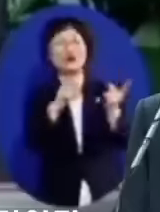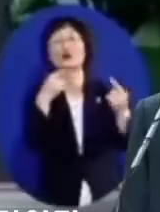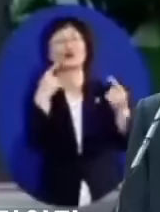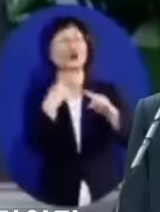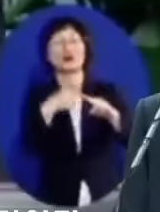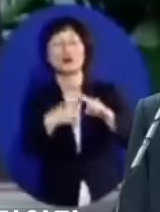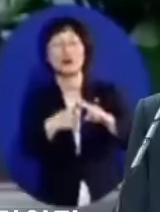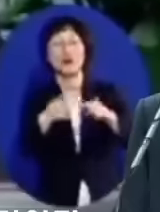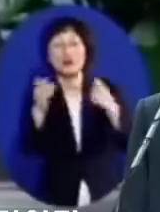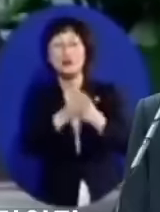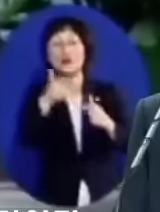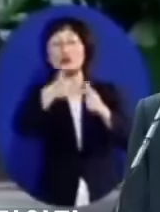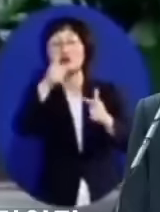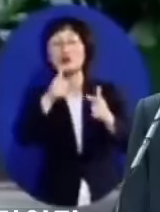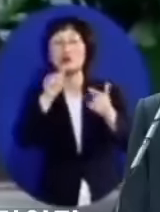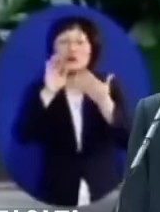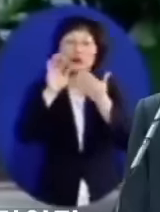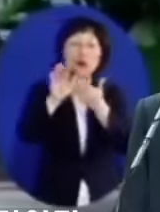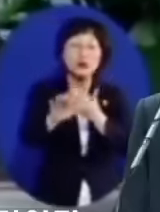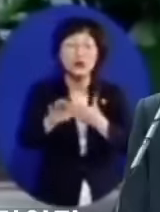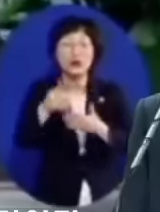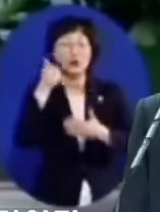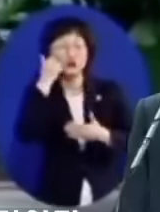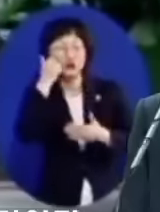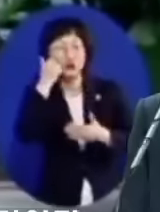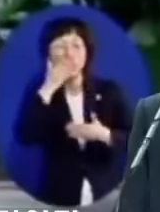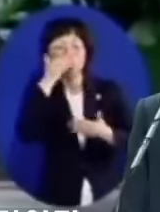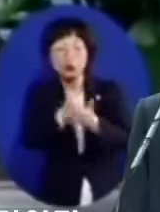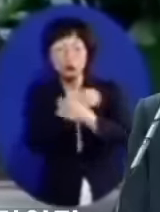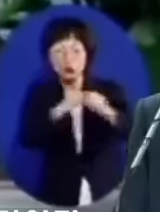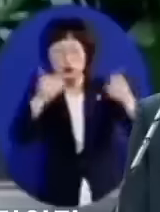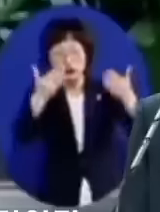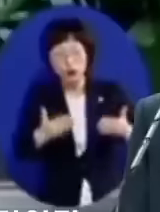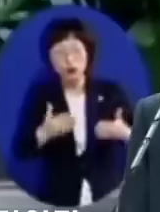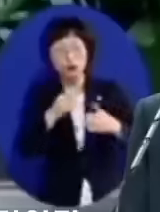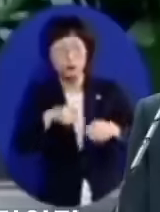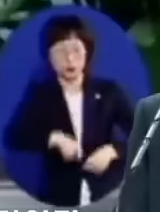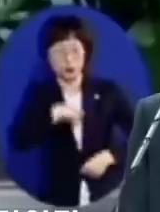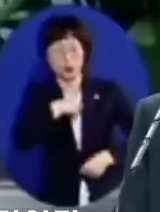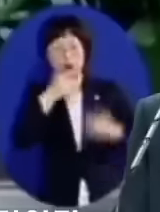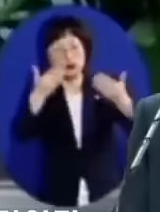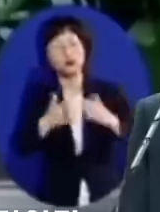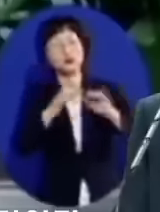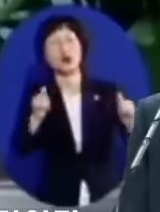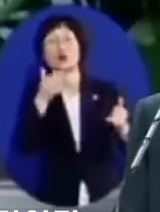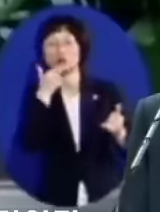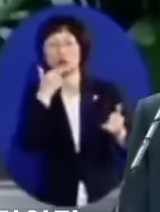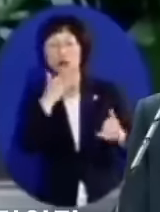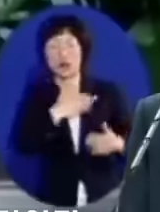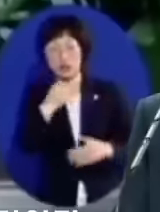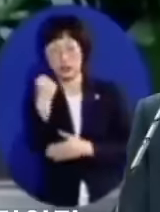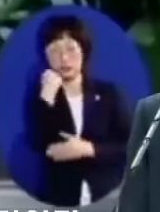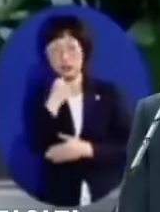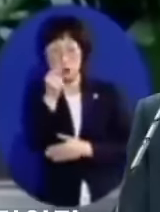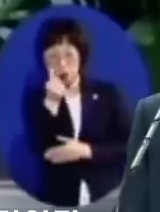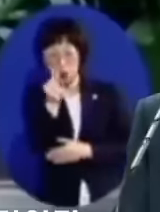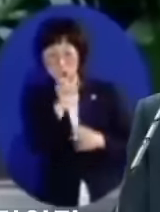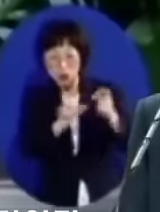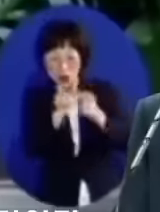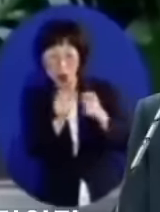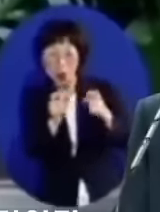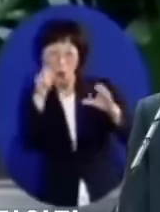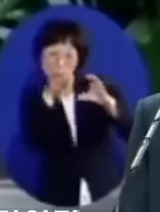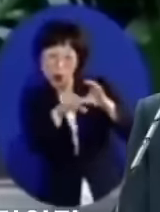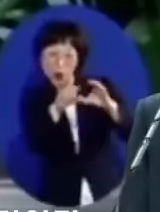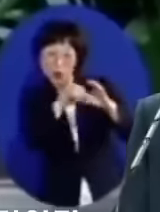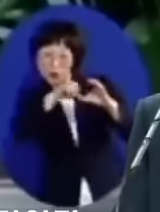예수님 밖에는 우리를 용서하고 의롭게 할 자가 없는 것입니다. 내 힘으로 조금이라도 거기에 보태고 빼려고